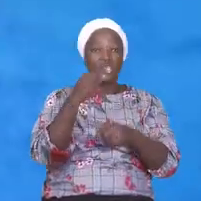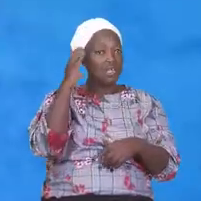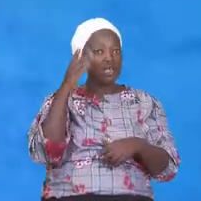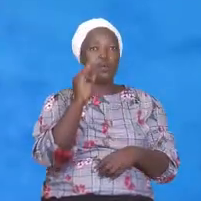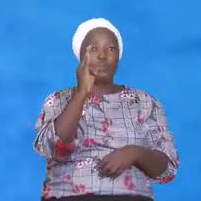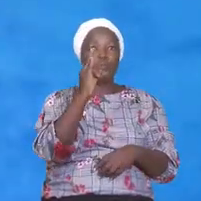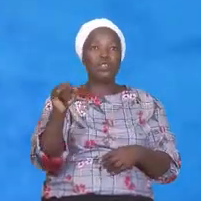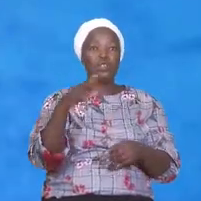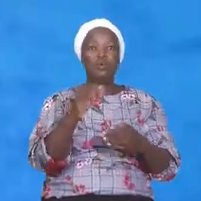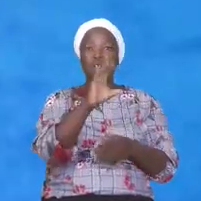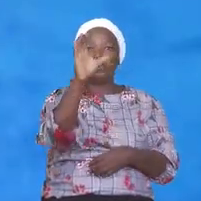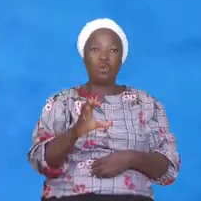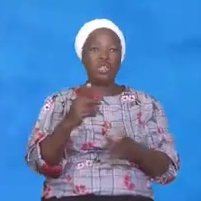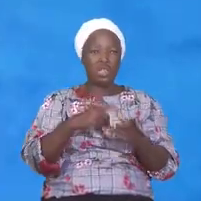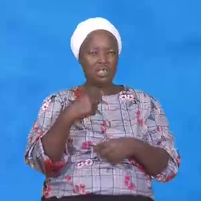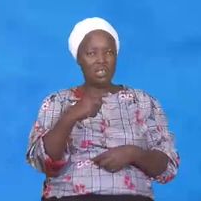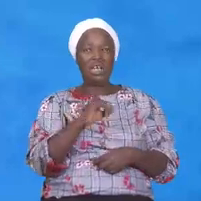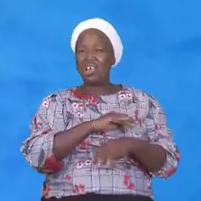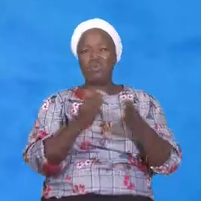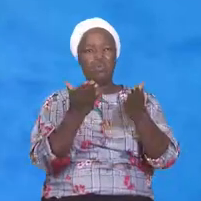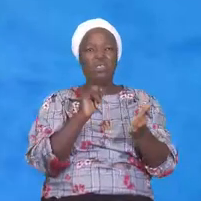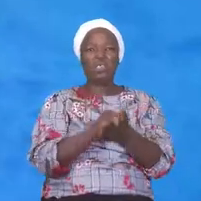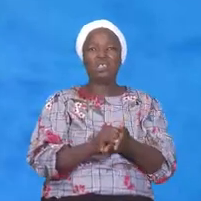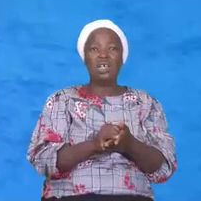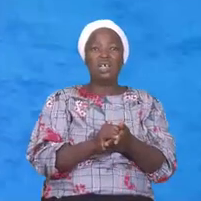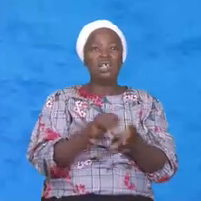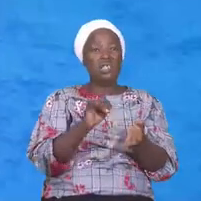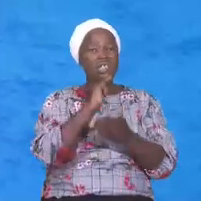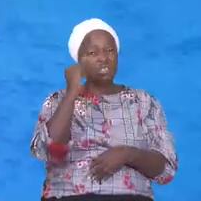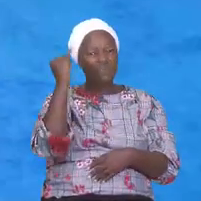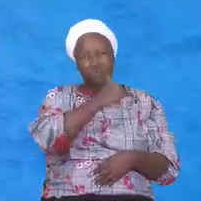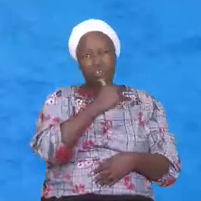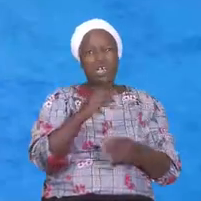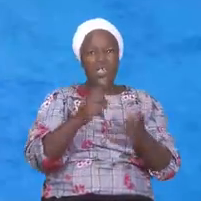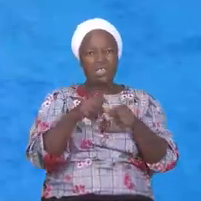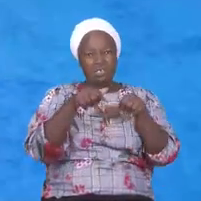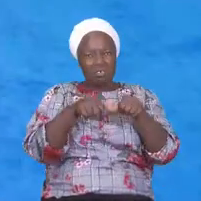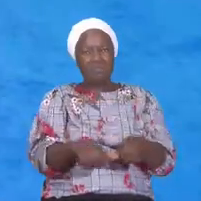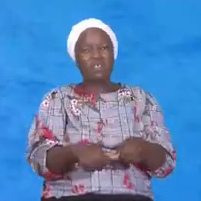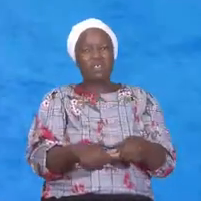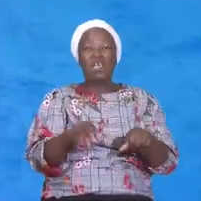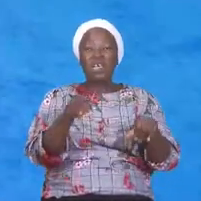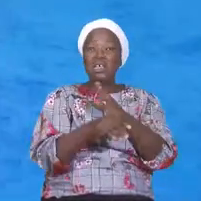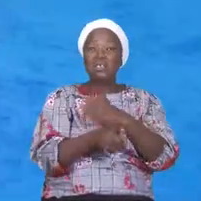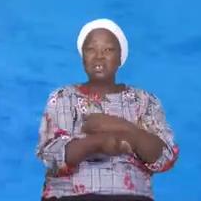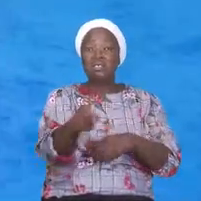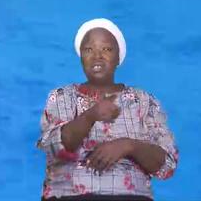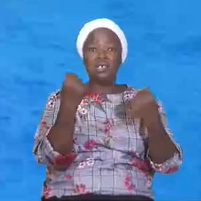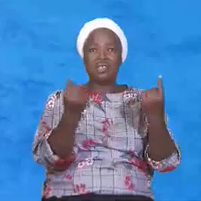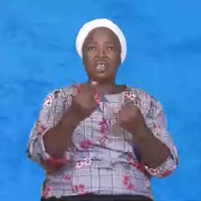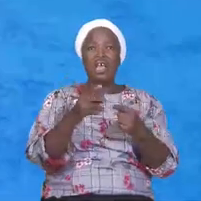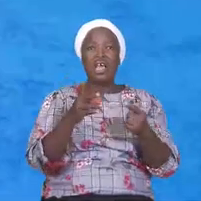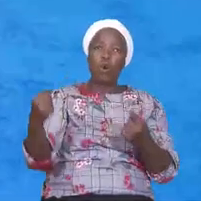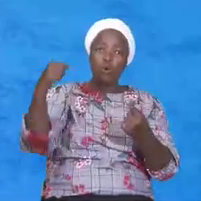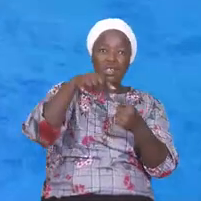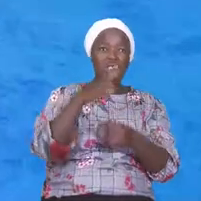Seigneur. Ainsi, même quand ils écoutent la prédication de la croix, ils disent, je ne veux pas cela, ça c'est une folie,